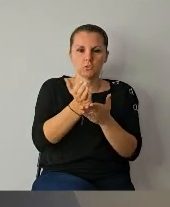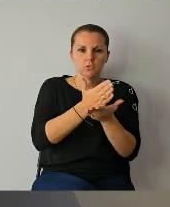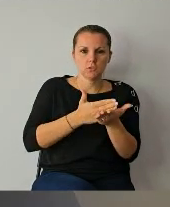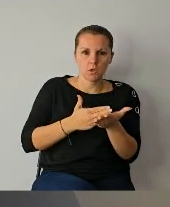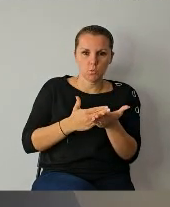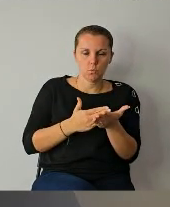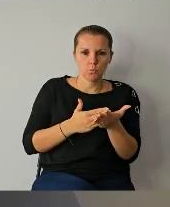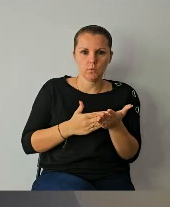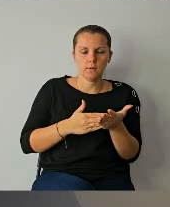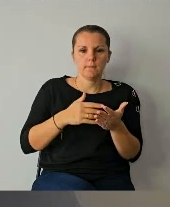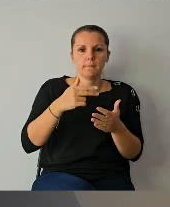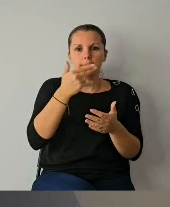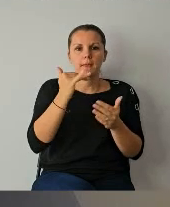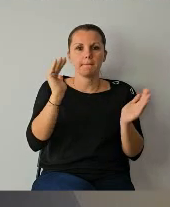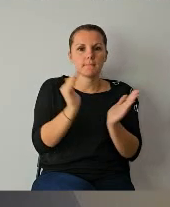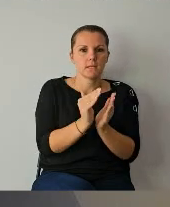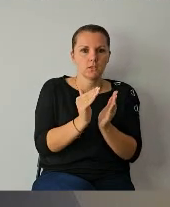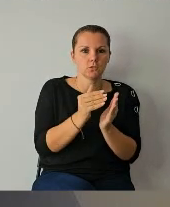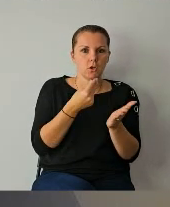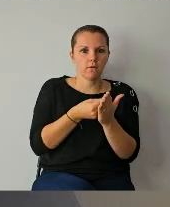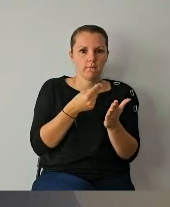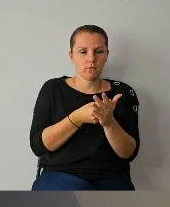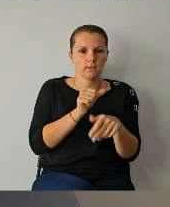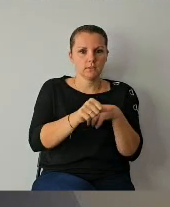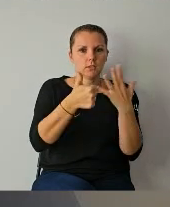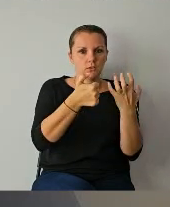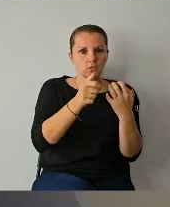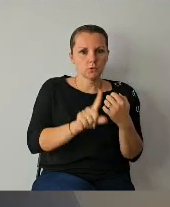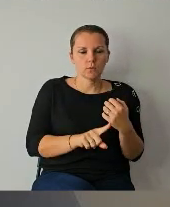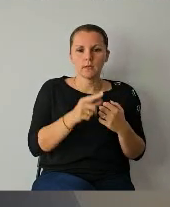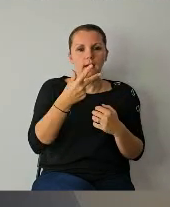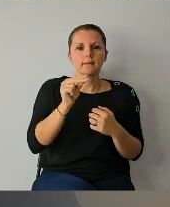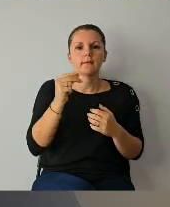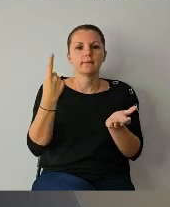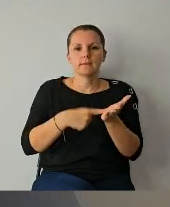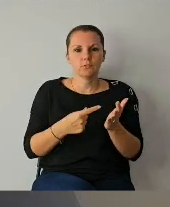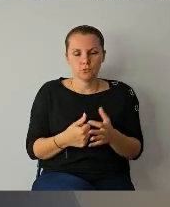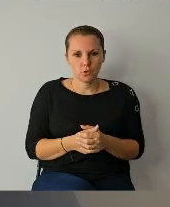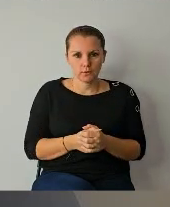minimalna kwota to jest 600 zł, a nie 1000.